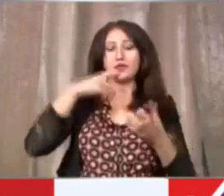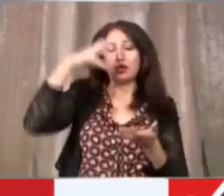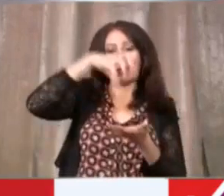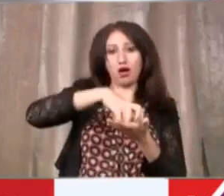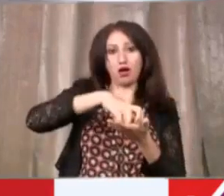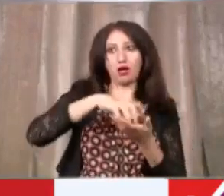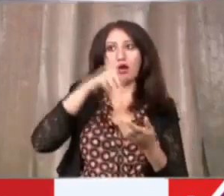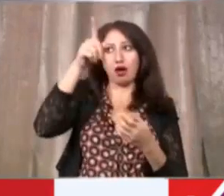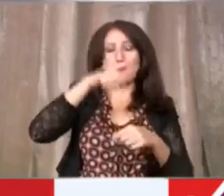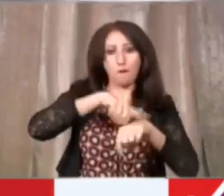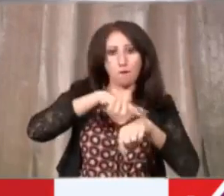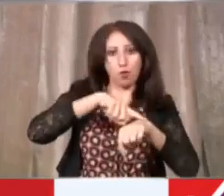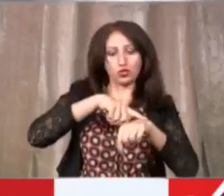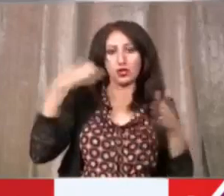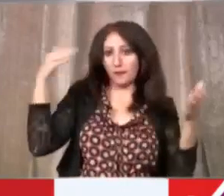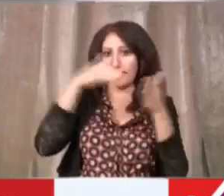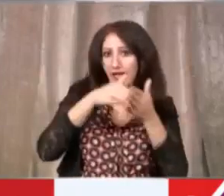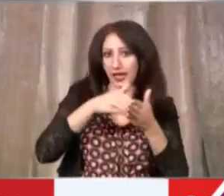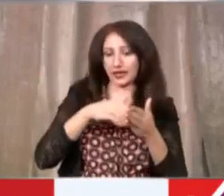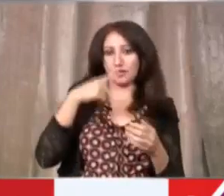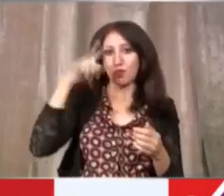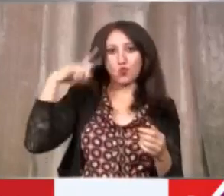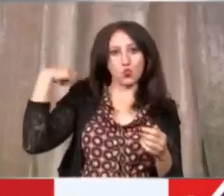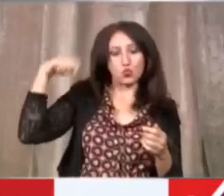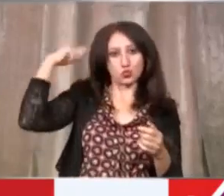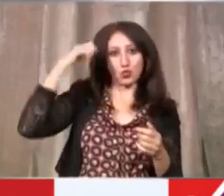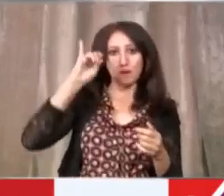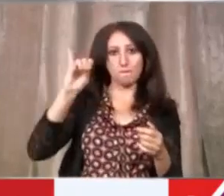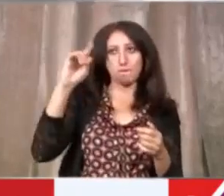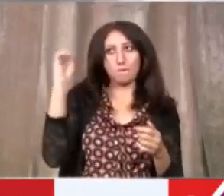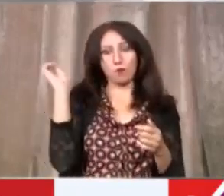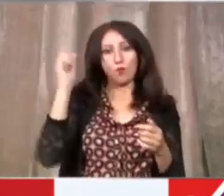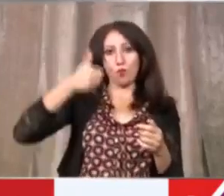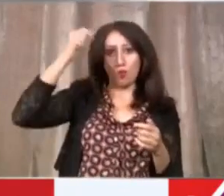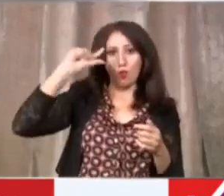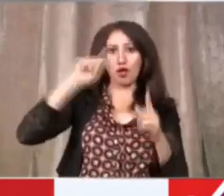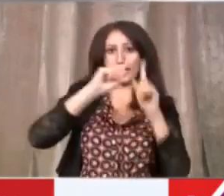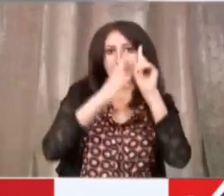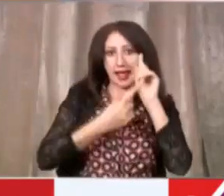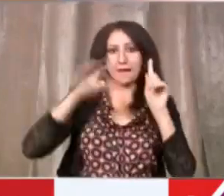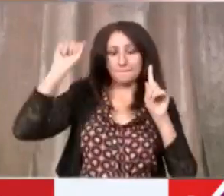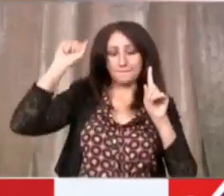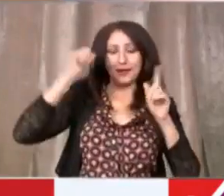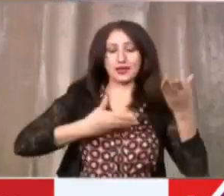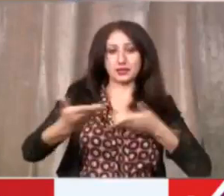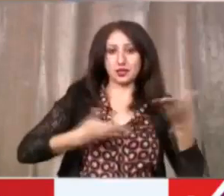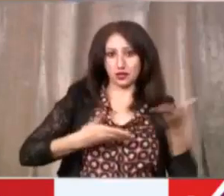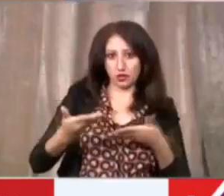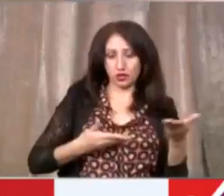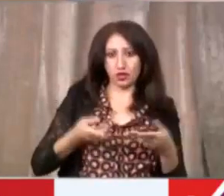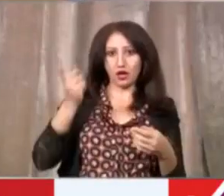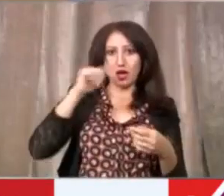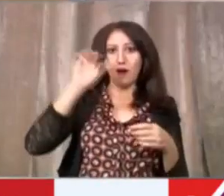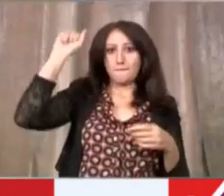مدته والسيد المستشار مراد فكري نائب رئيس مجلس الاداره النائب رئيس مجلس